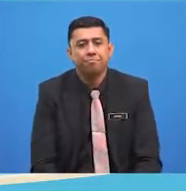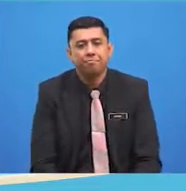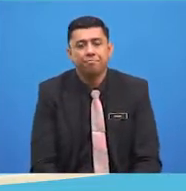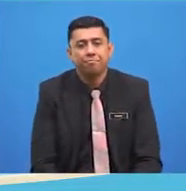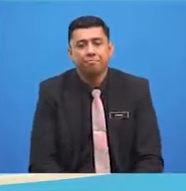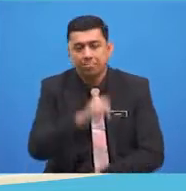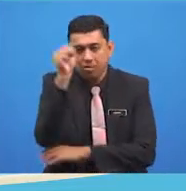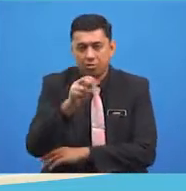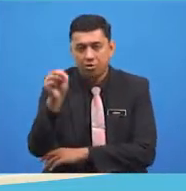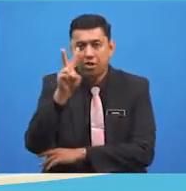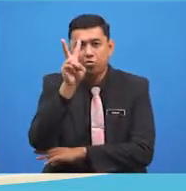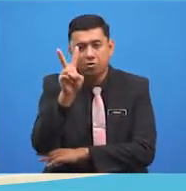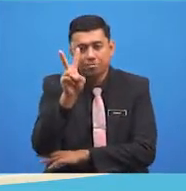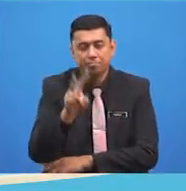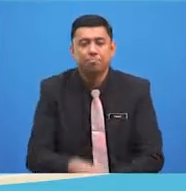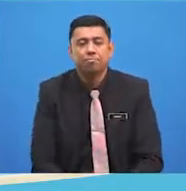Seterusnya, soalan kedua.